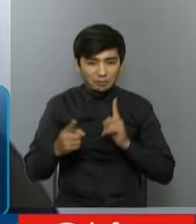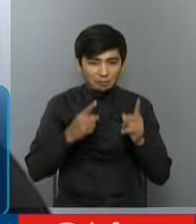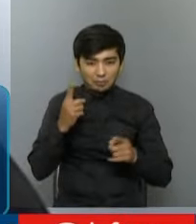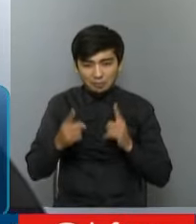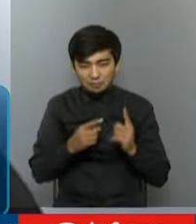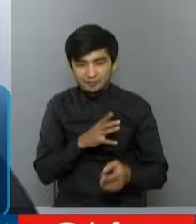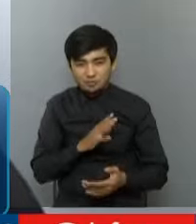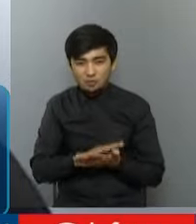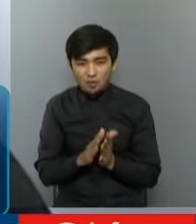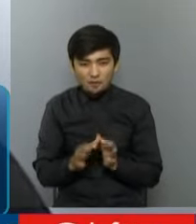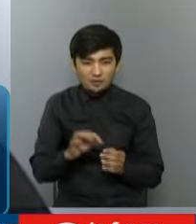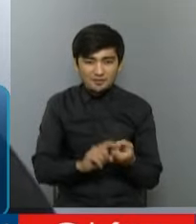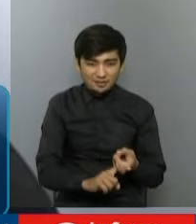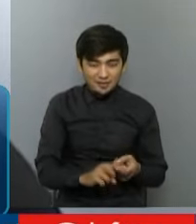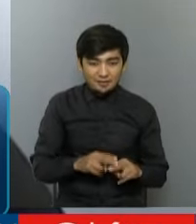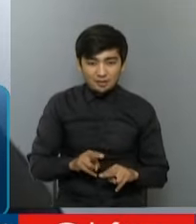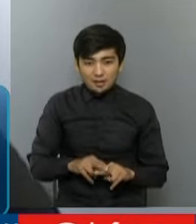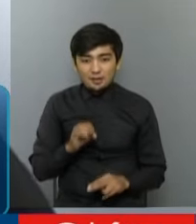договорных отношений, в том числе это